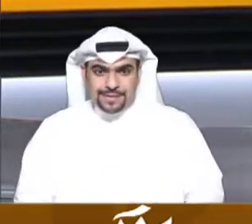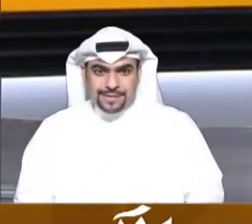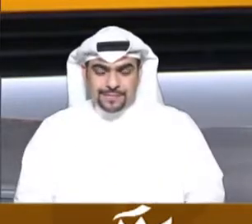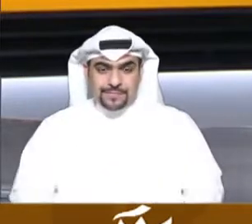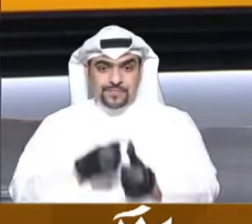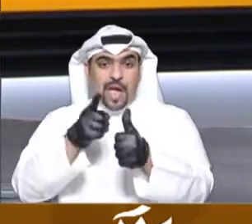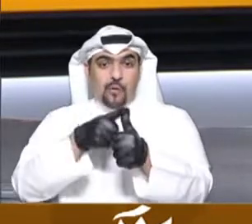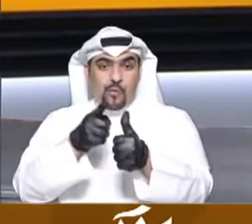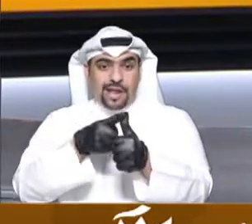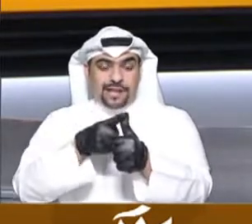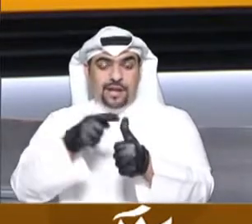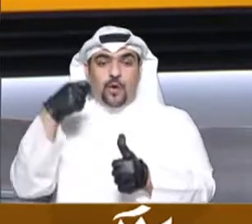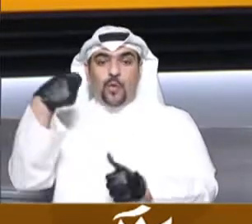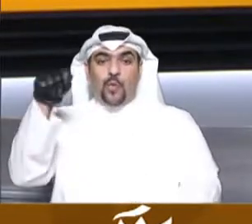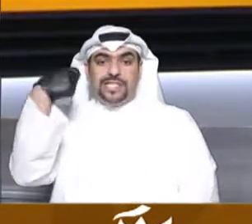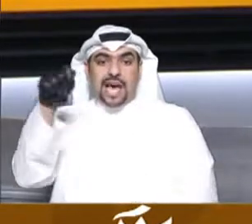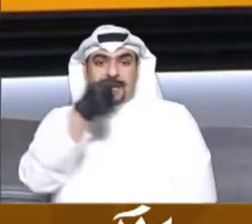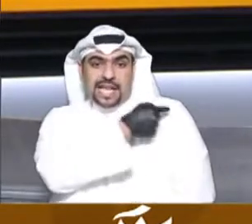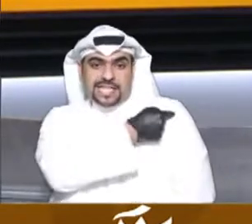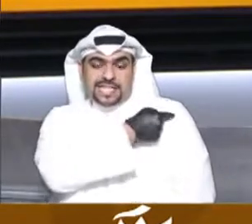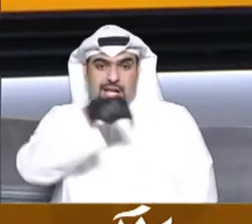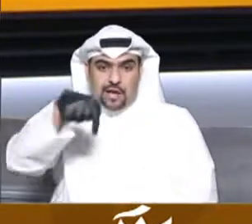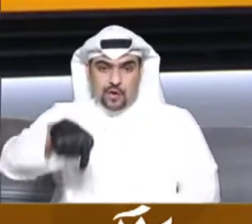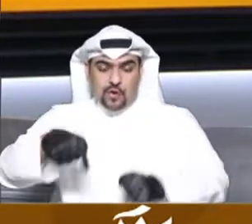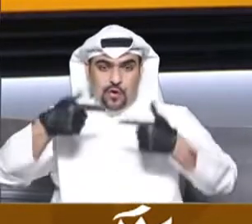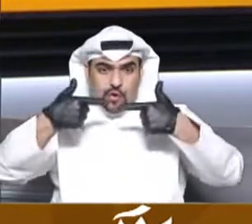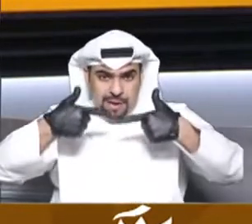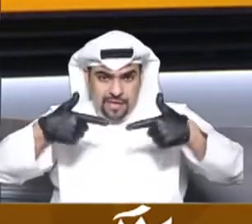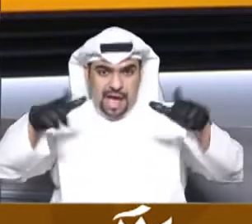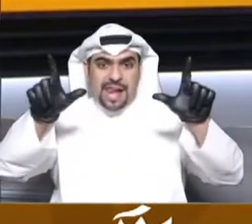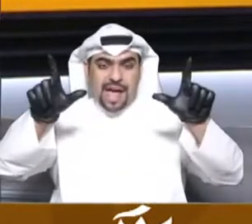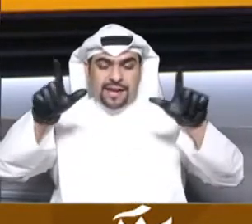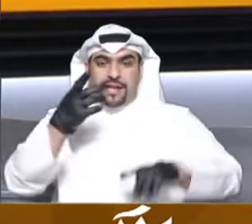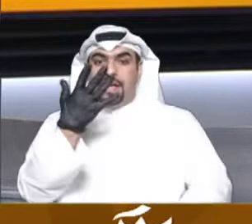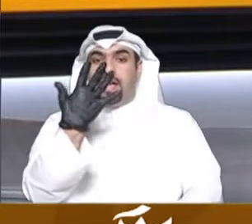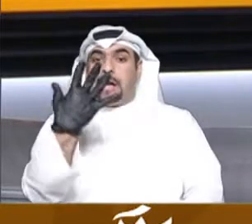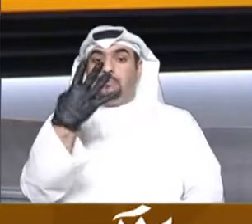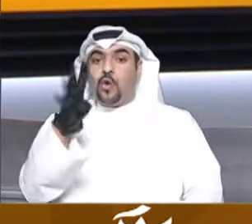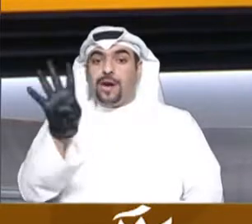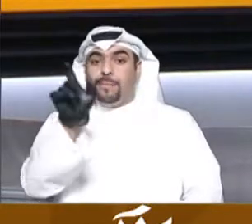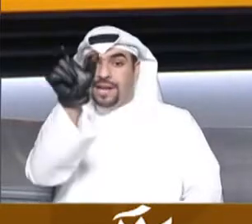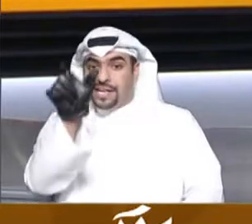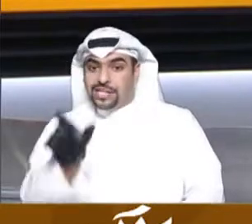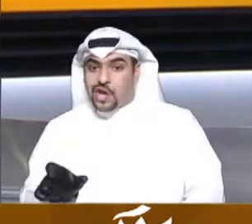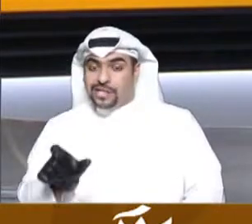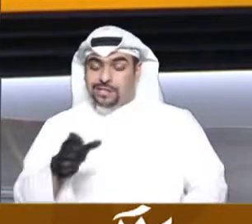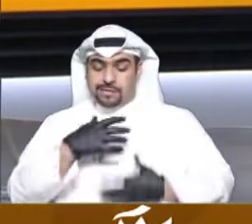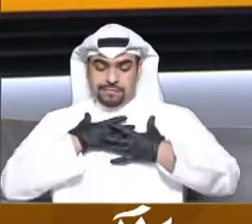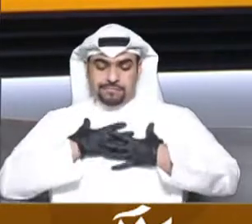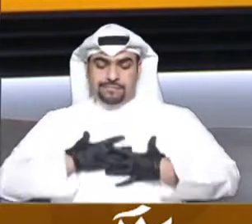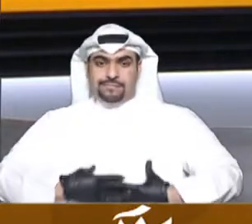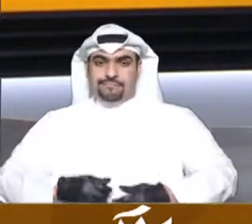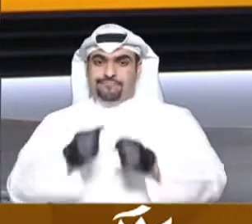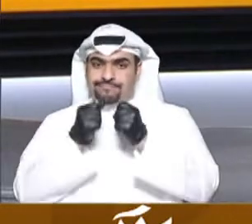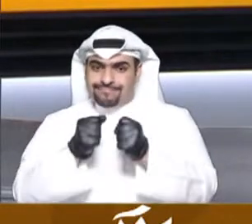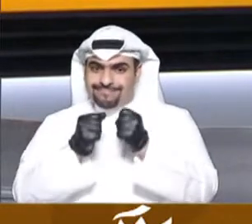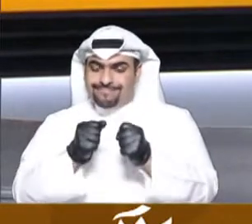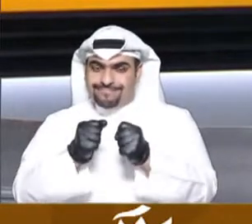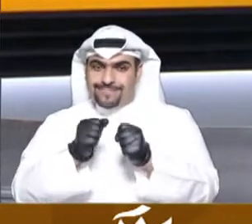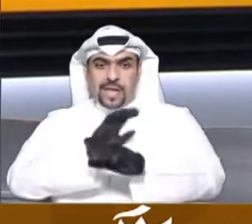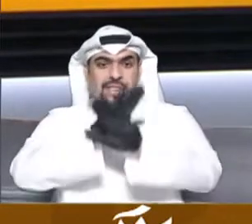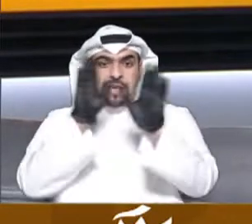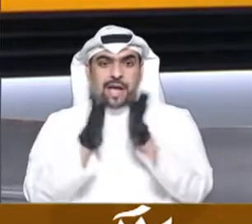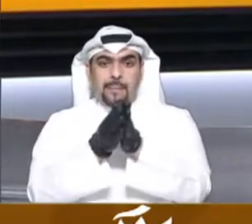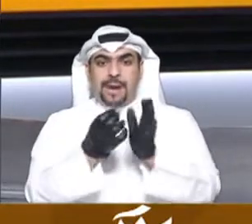أخبار وزارة الصحة. اليوم أعلنت وزارة الصحة شفاء 45 حالة ليصل إجمالي حالات الشفاء إلى 412